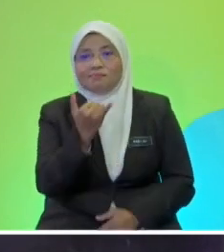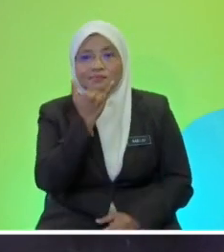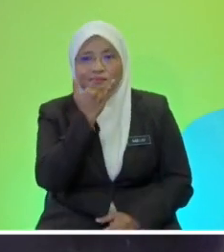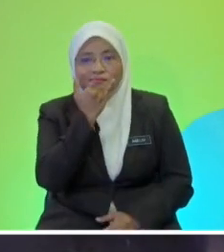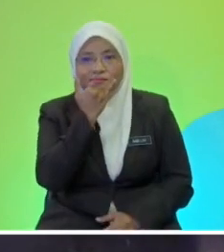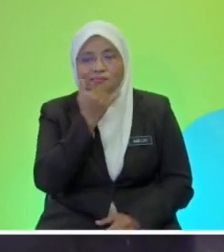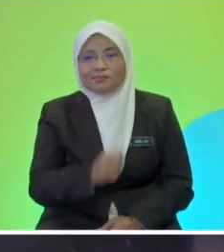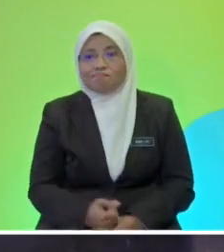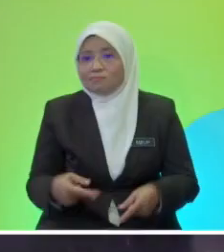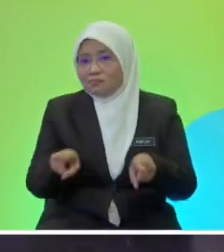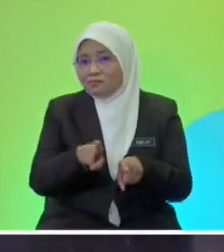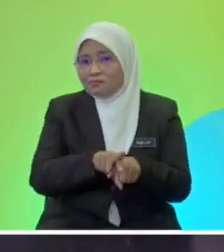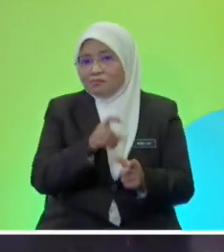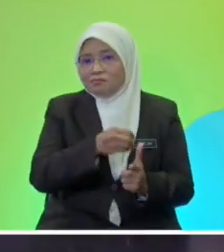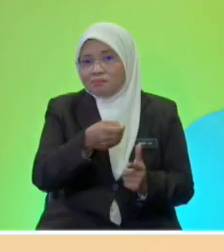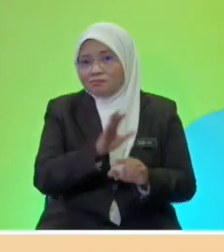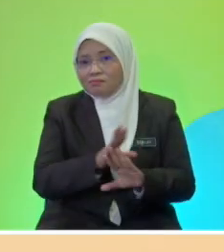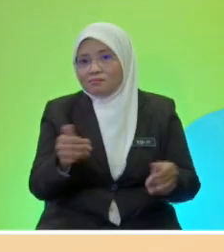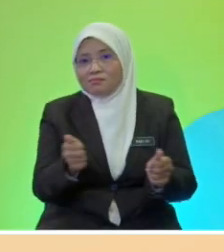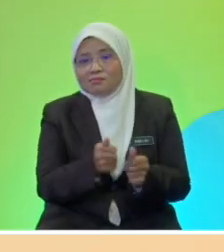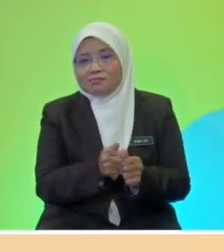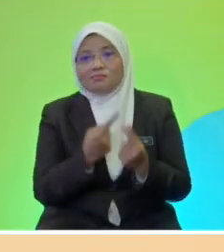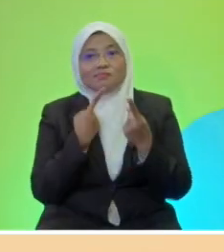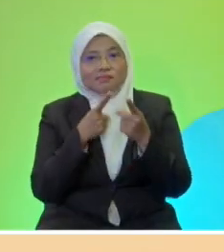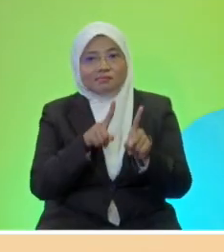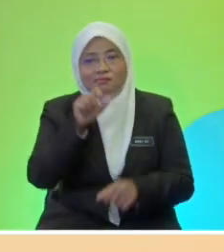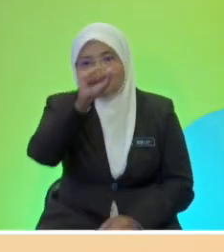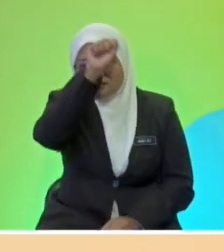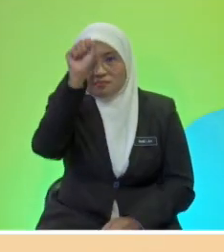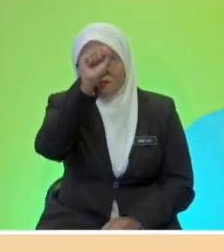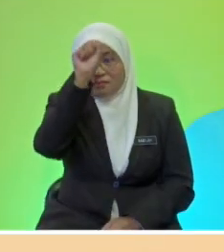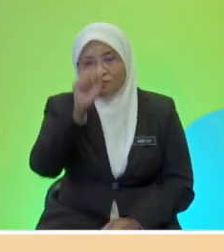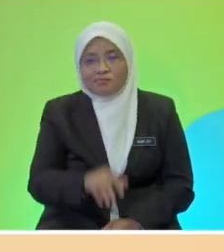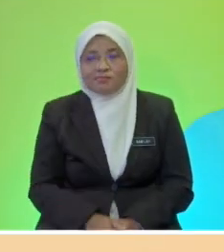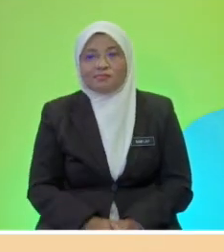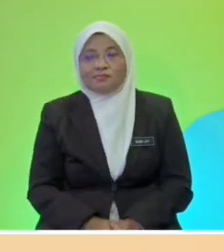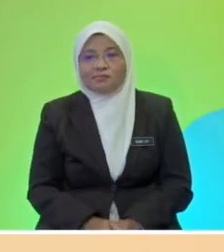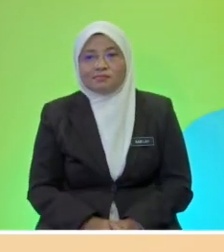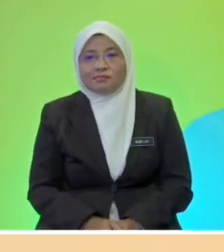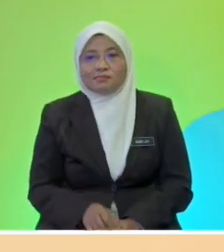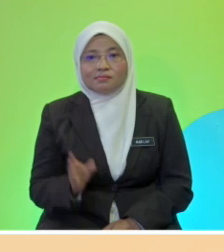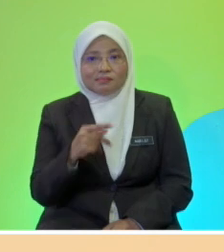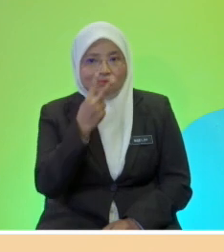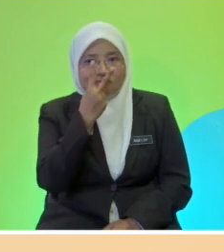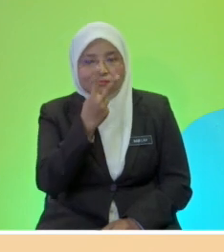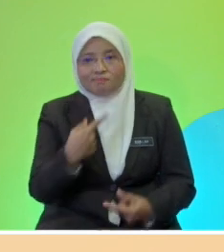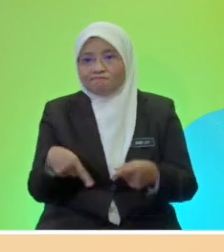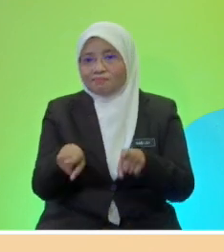tadi yang pertama yang kedua dan yang ketiga